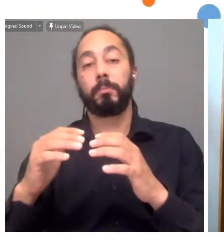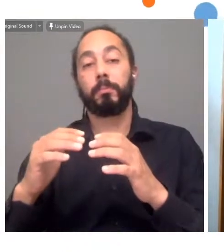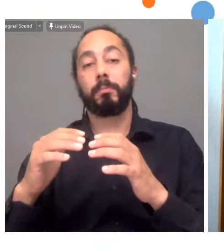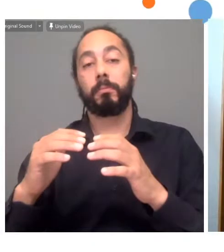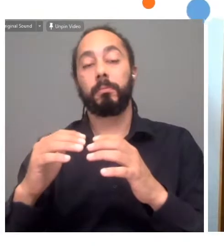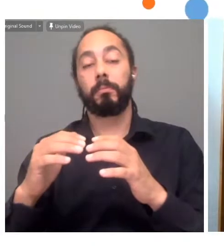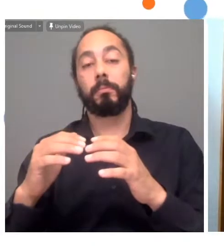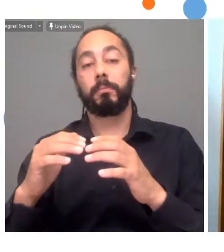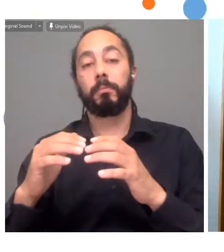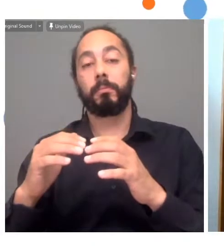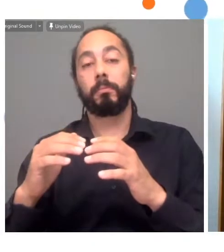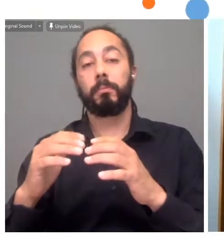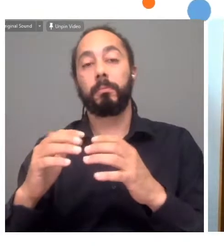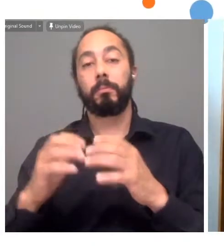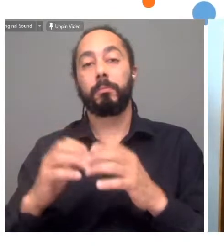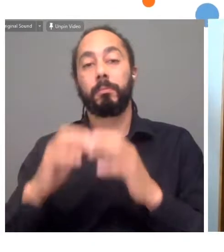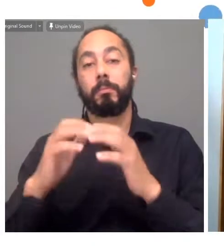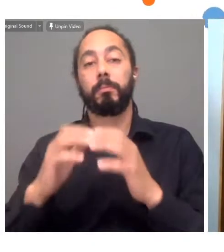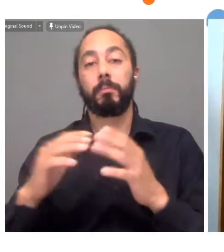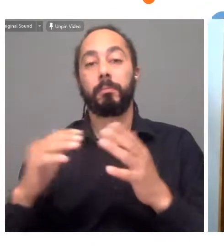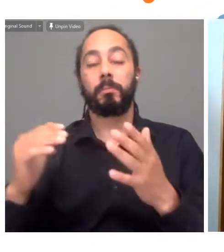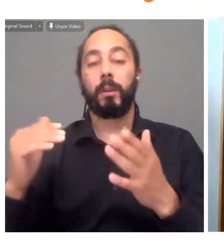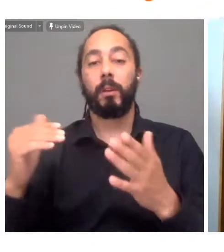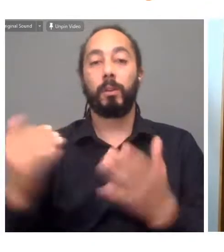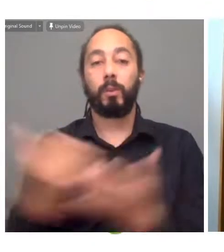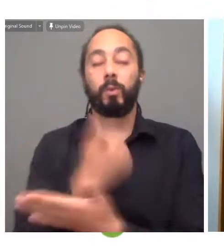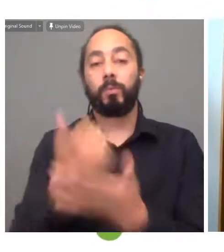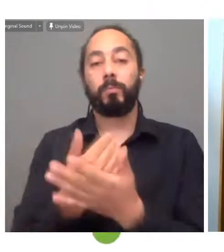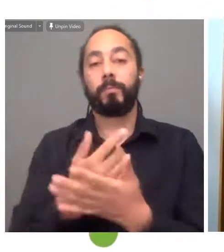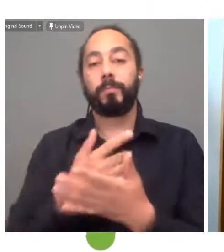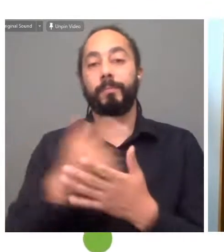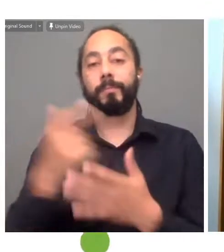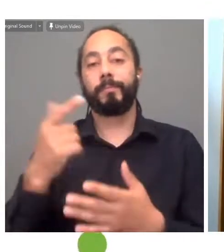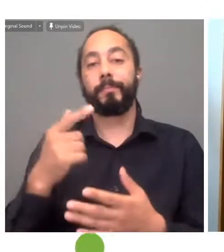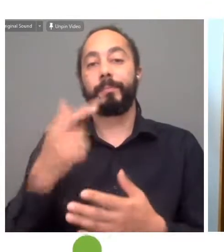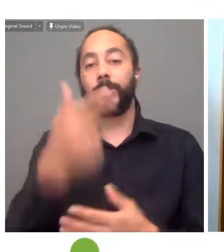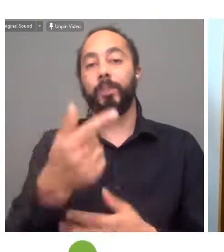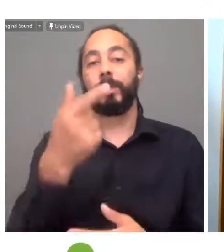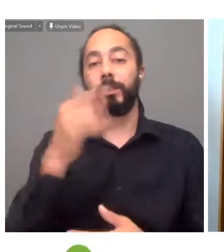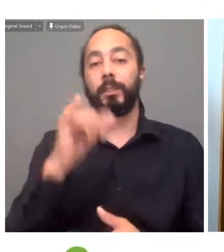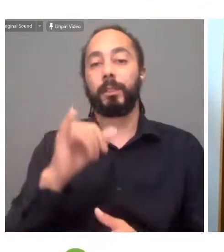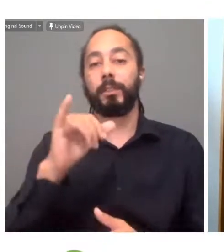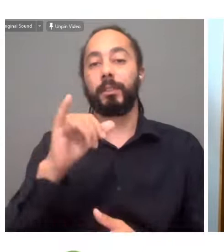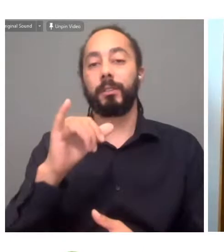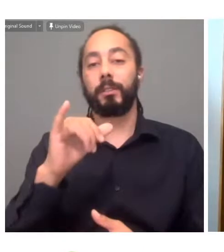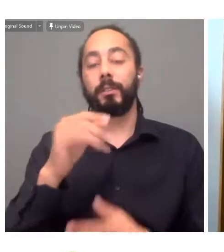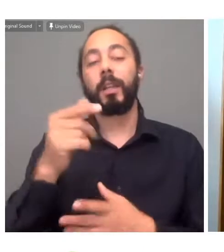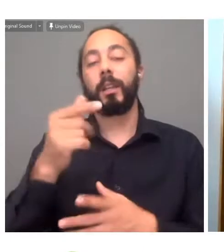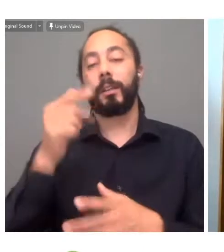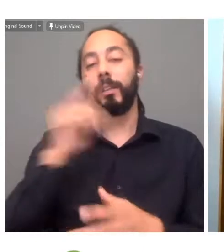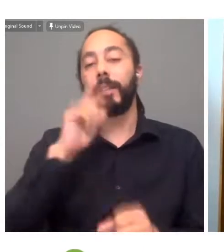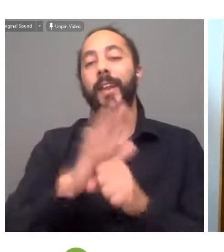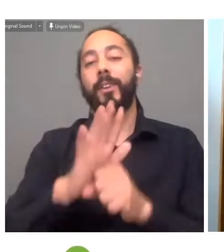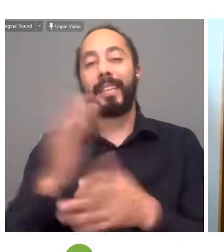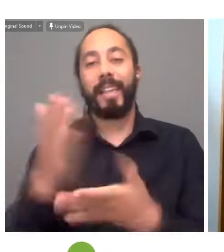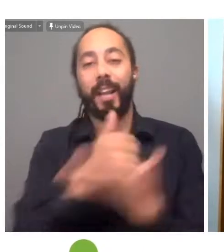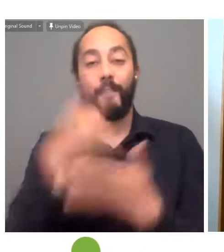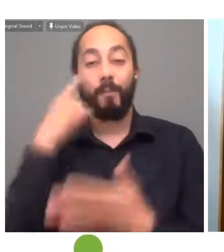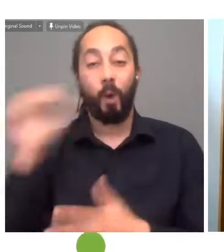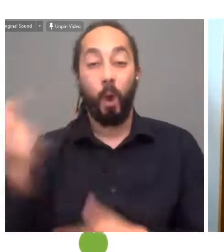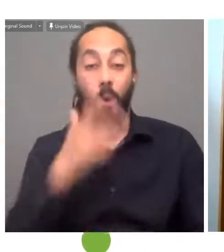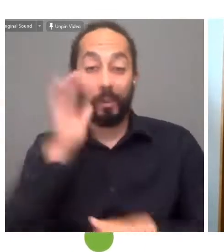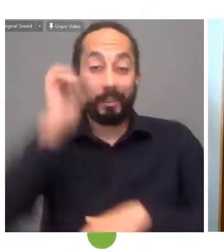d'un tremplin vers un meilleur Canada pour rebâtir, non pas juste refaire ce qui était avant, mais rebâtir